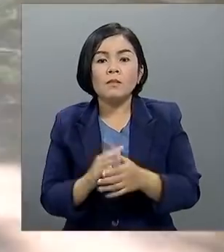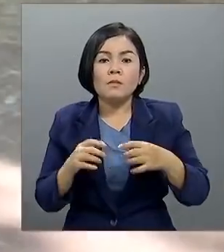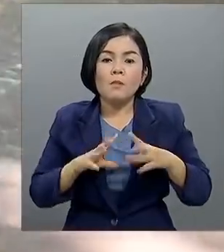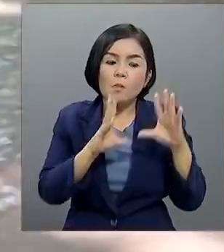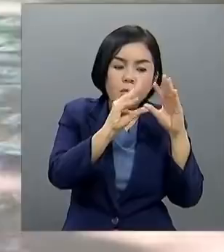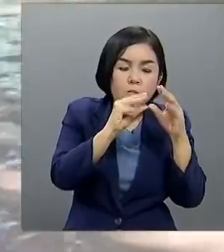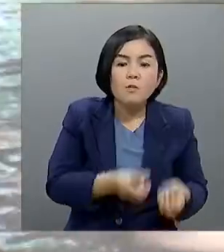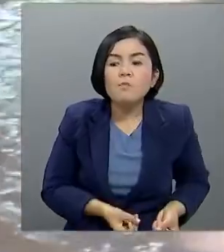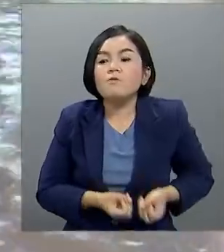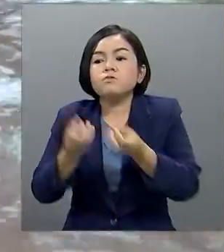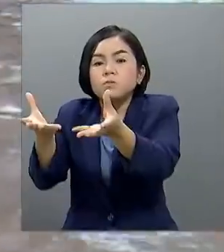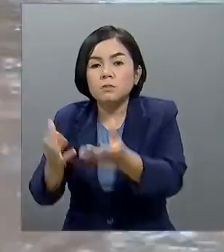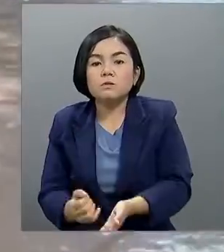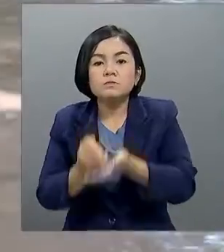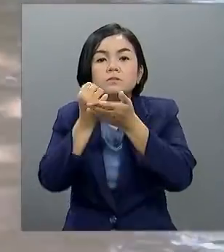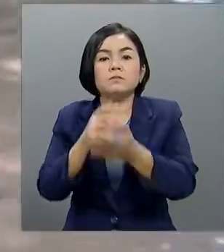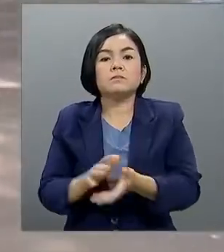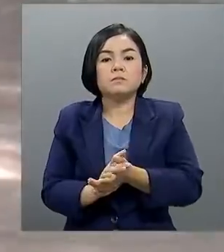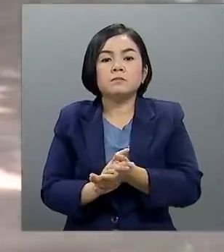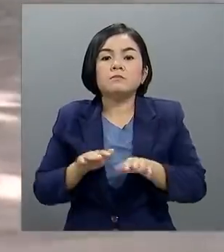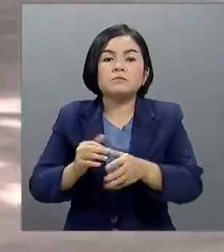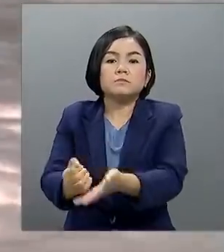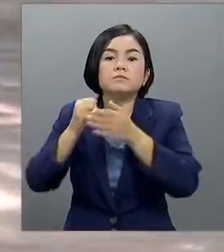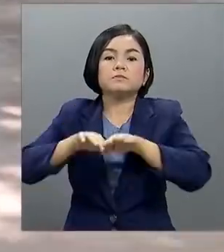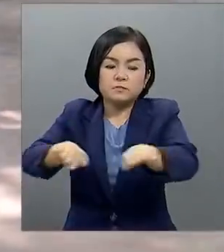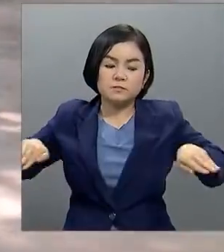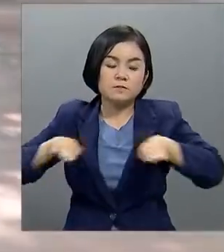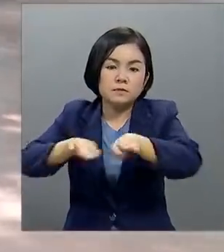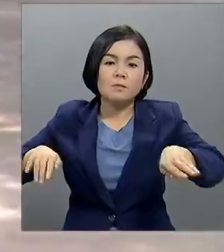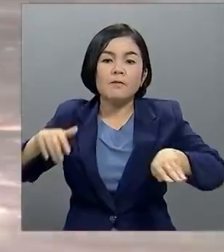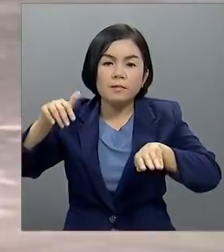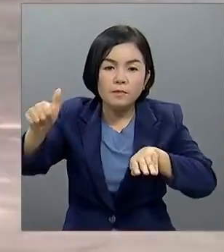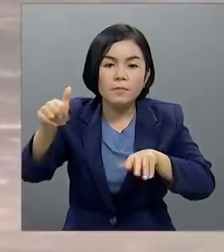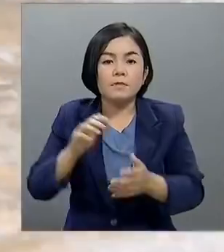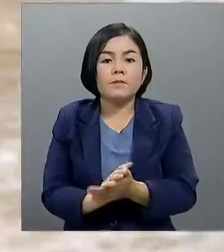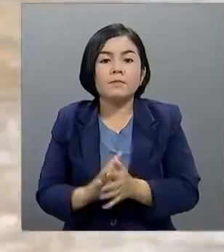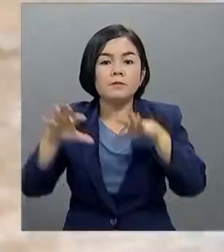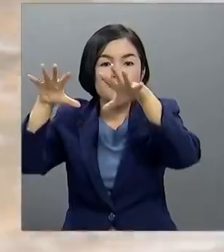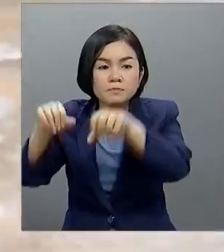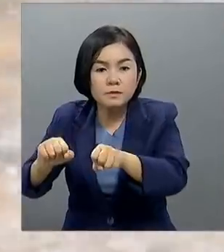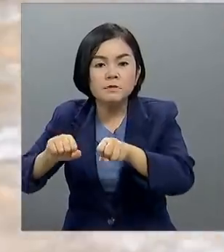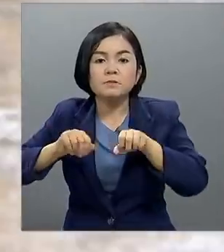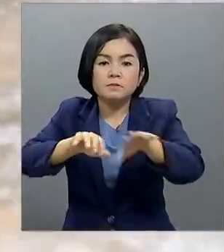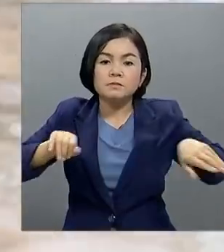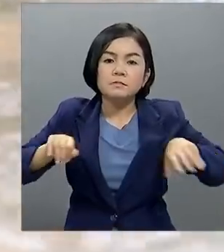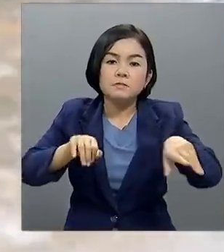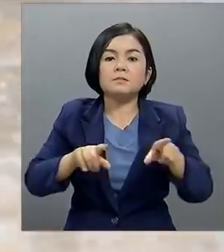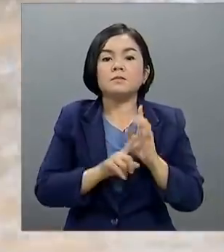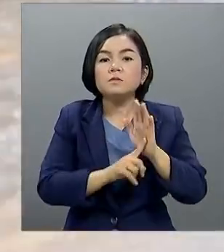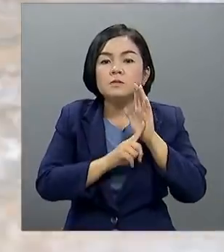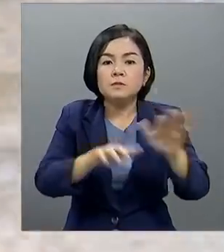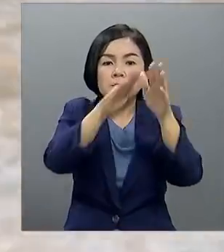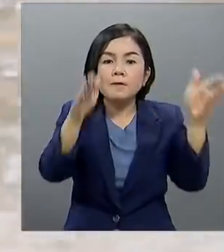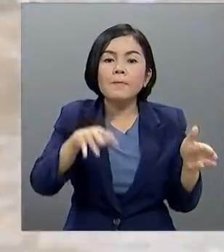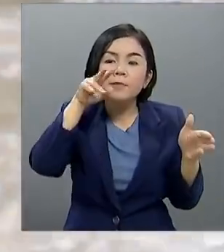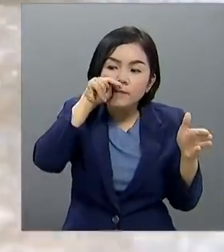ที่อยู่ใกล้ตัวที่ลอยได้ด้วยนะครับคุณผู้ชมช่วยคนตกน้ำให้เขาเกาะให้เขาจับพยุงตัวอย่างเช่นถังแกลลอนพลาสติกเปล่าเออนี่มัน